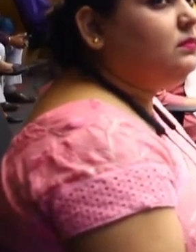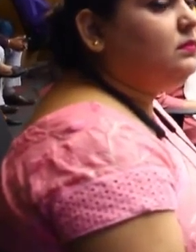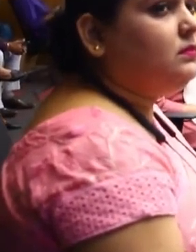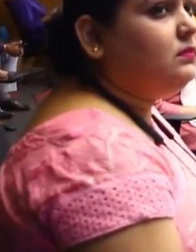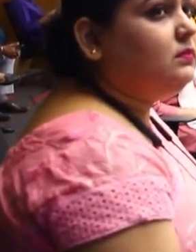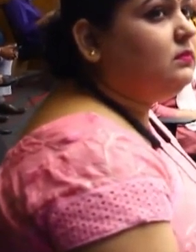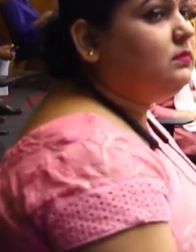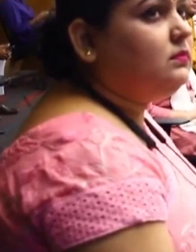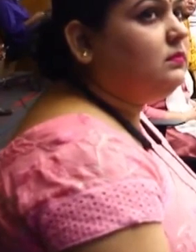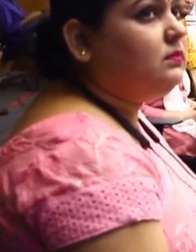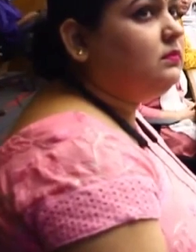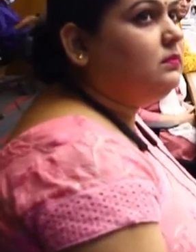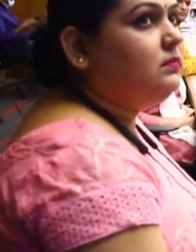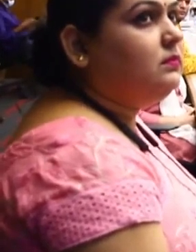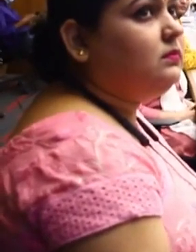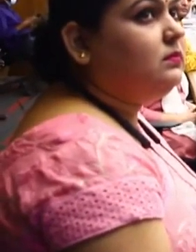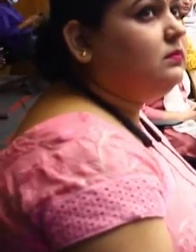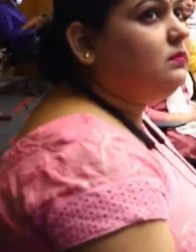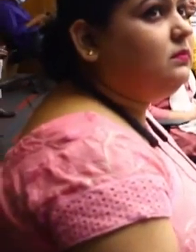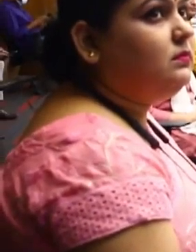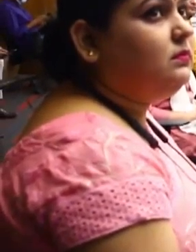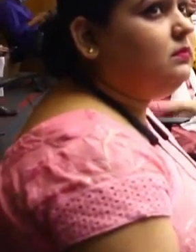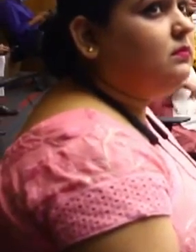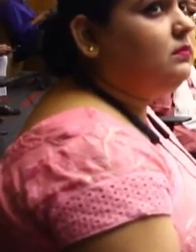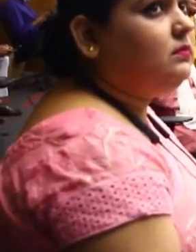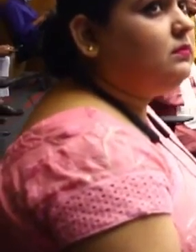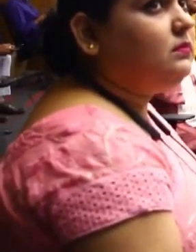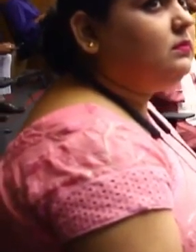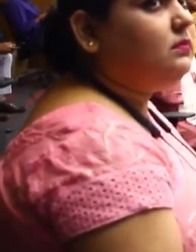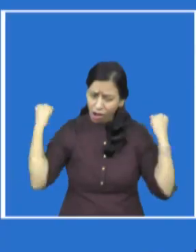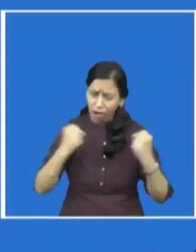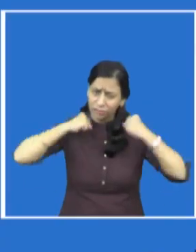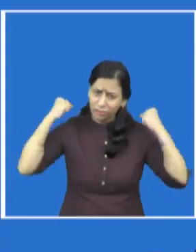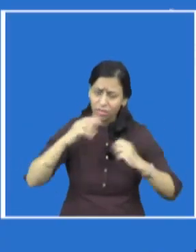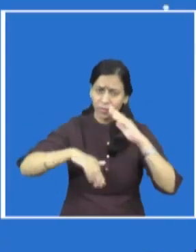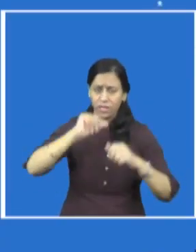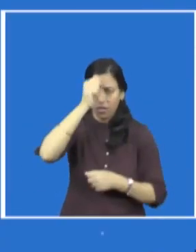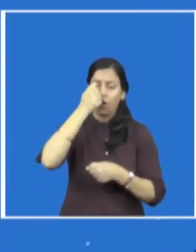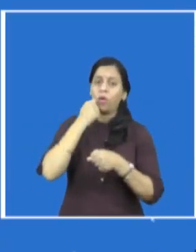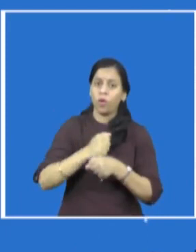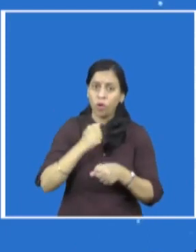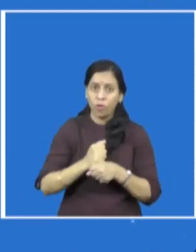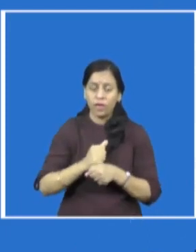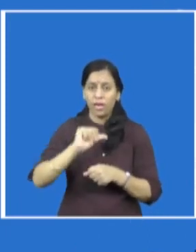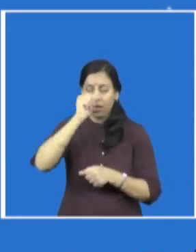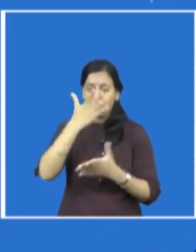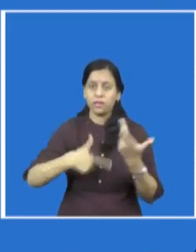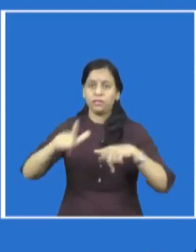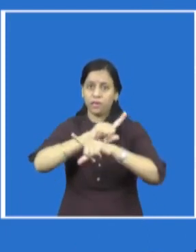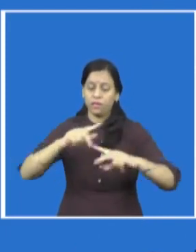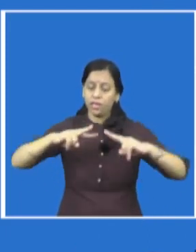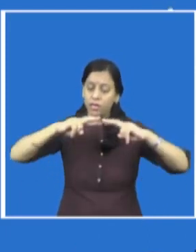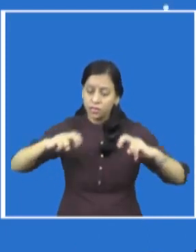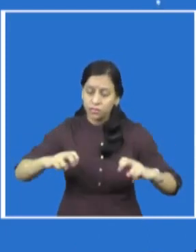कोर्स प्रारंभ किया गया। श्रवण बाधित समुदाय के महत्वपूर्ण प्रयासों के साथ भारत सरकार ने 28 सितंबर 2015